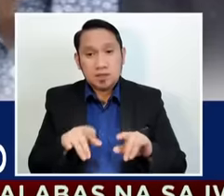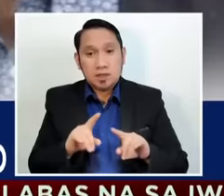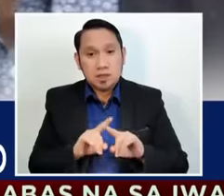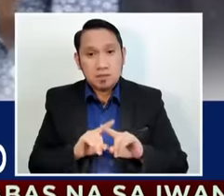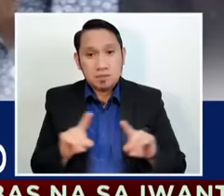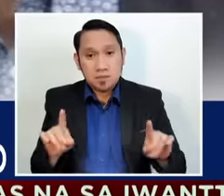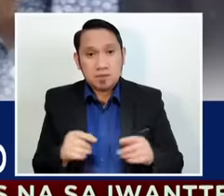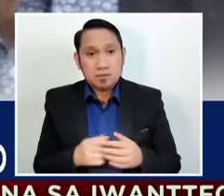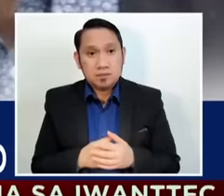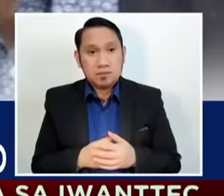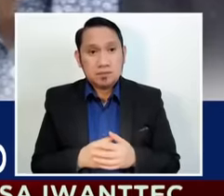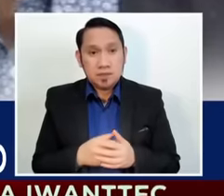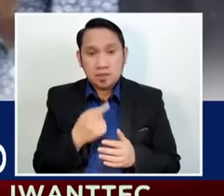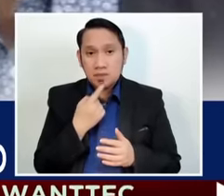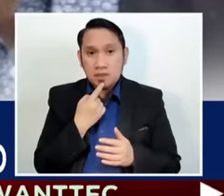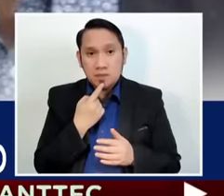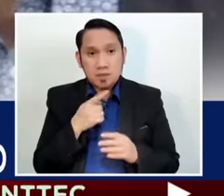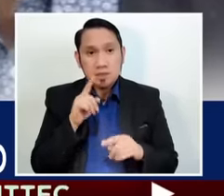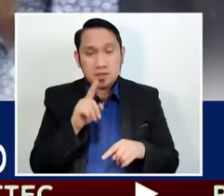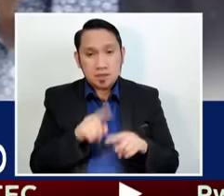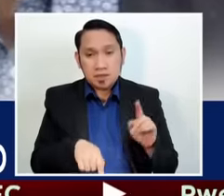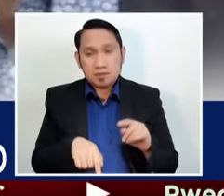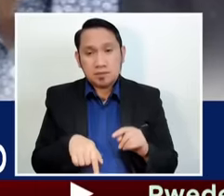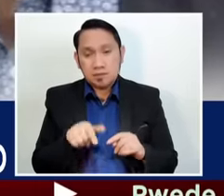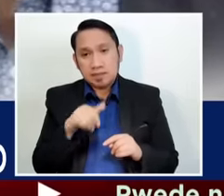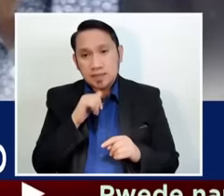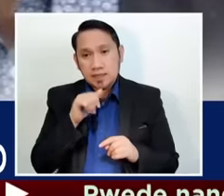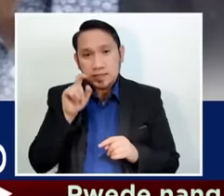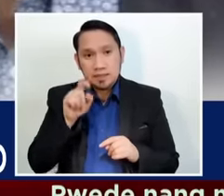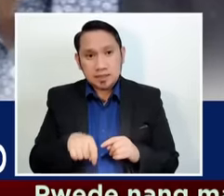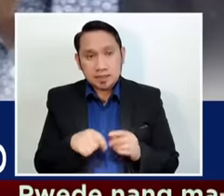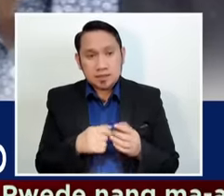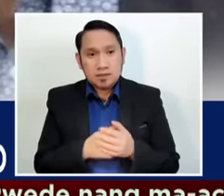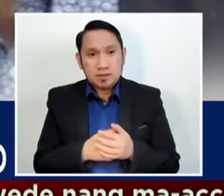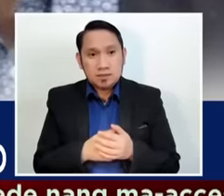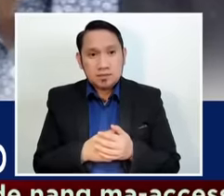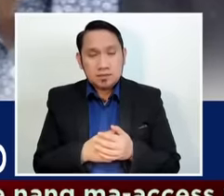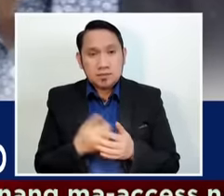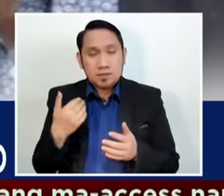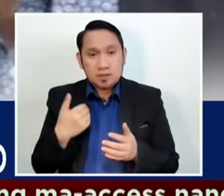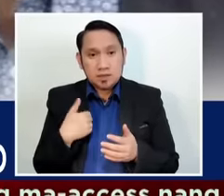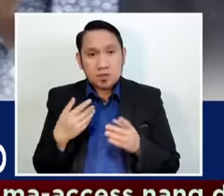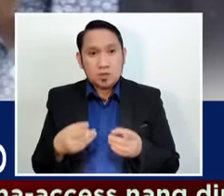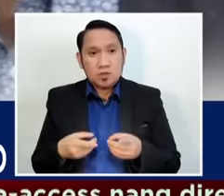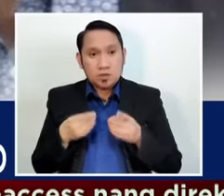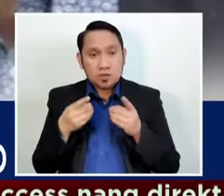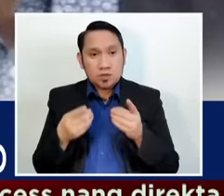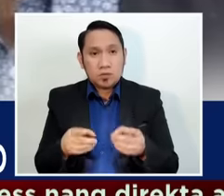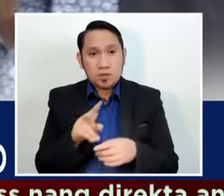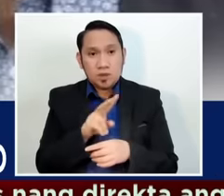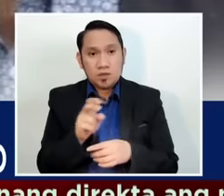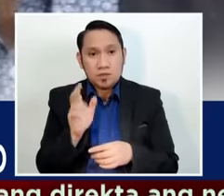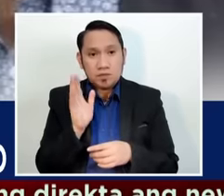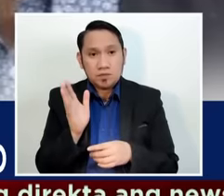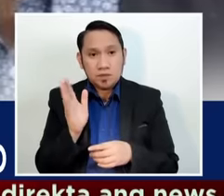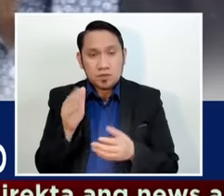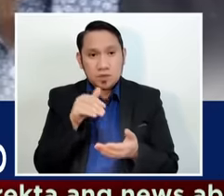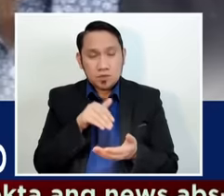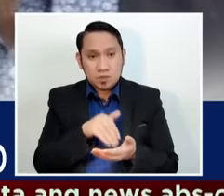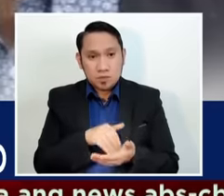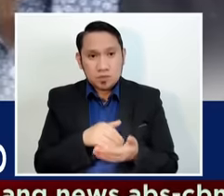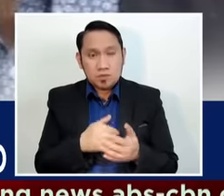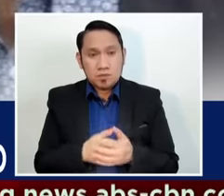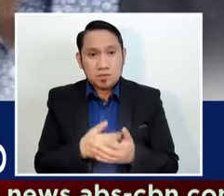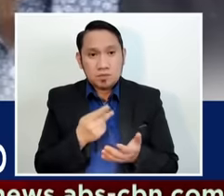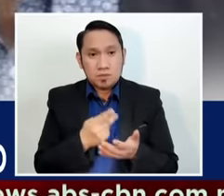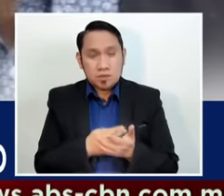sabi ng kliyente ko, hindi ko kailangan yan. Ang kailangan ko ay mag-donate kayo ng 250,000